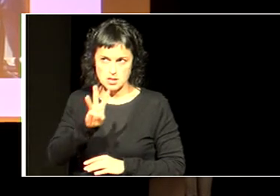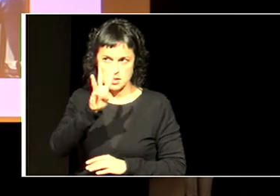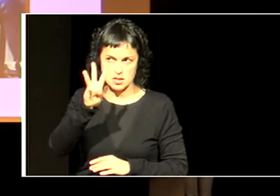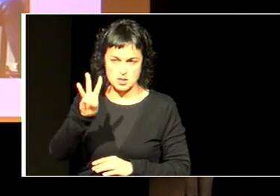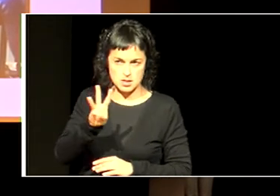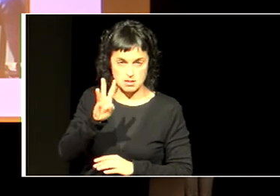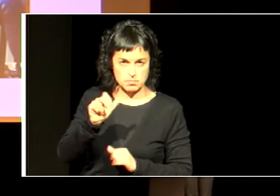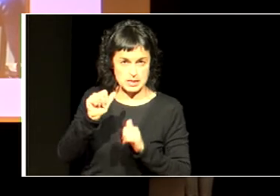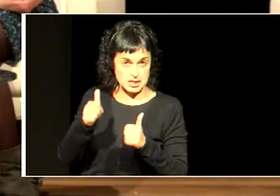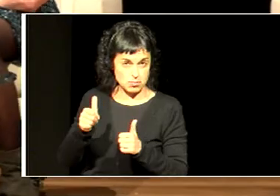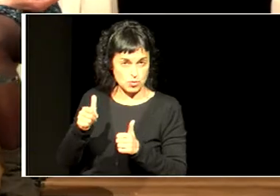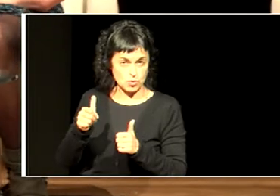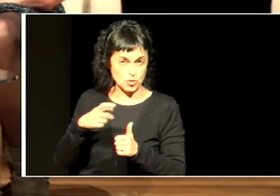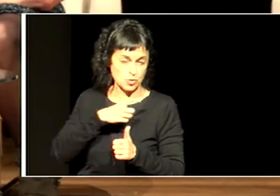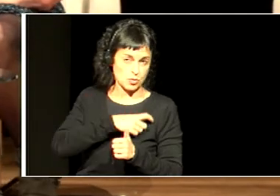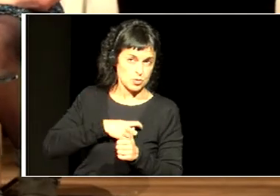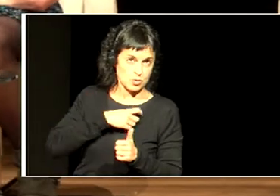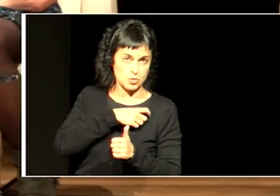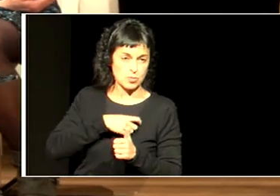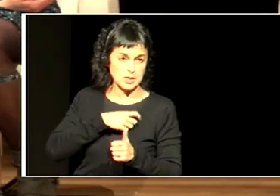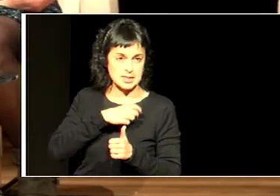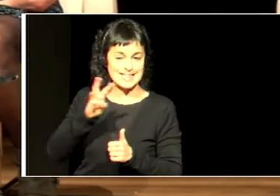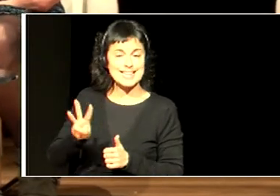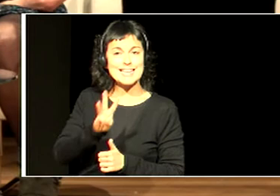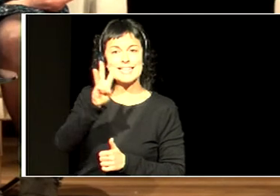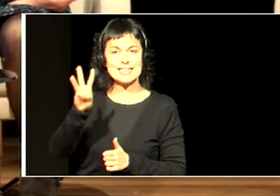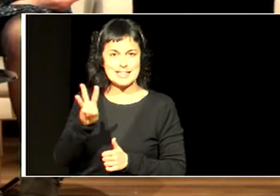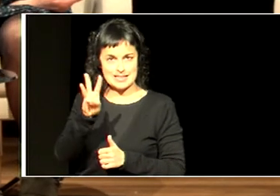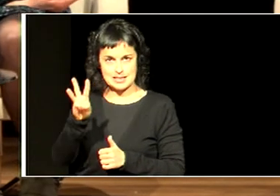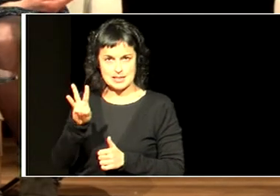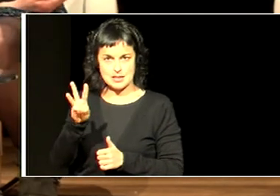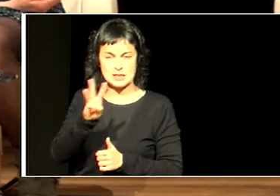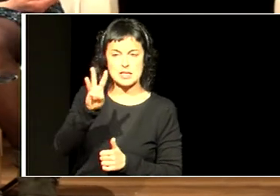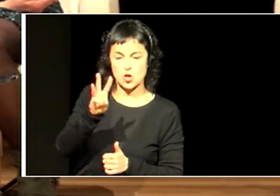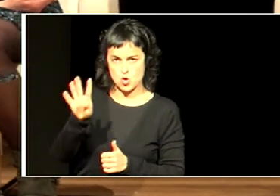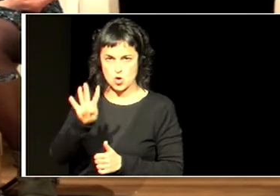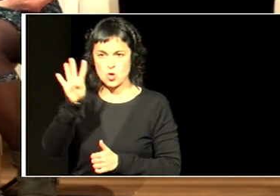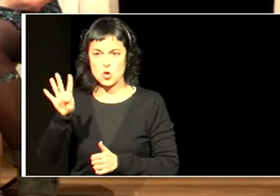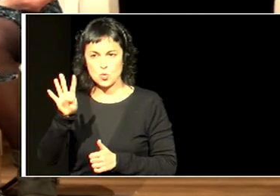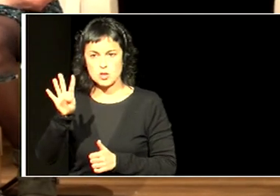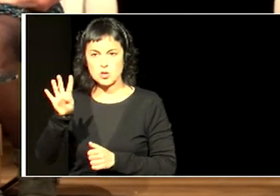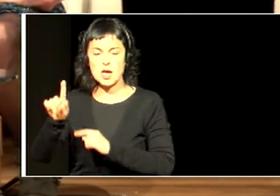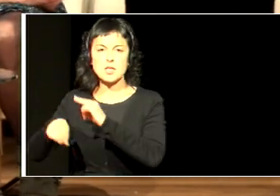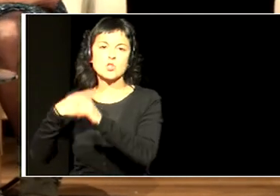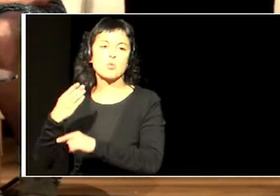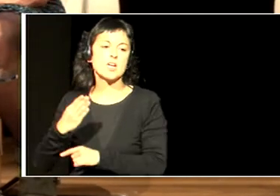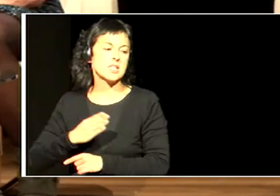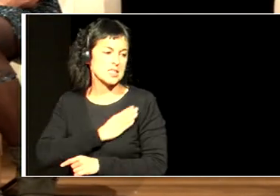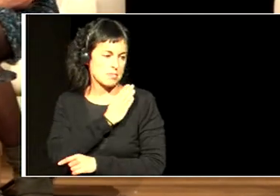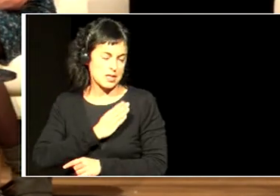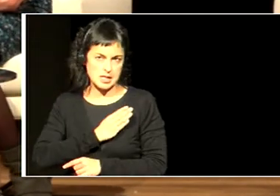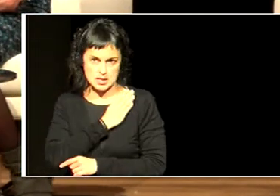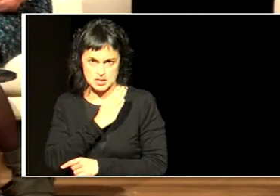irugarren mailatik hasten gara batzordeen garapenak, Irugarren eta laugarren mailan eta batxilergoan ja lehenengo eta